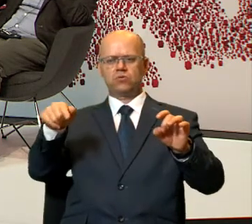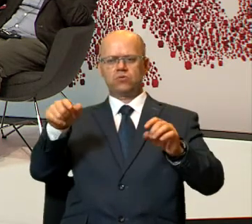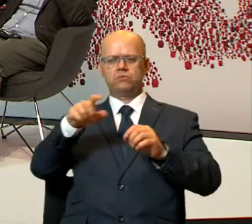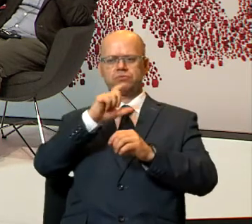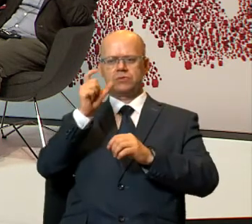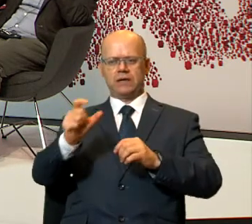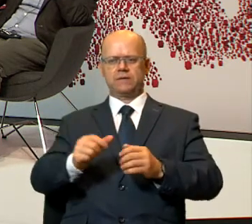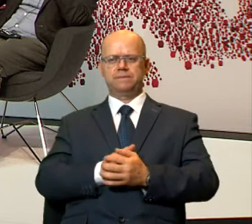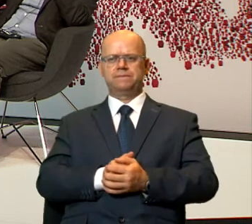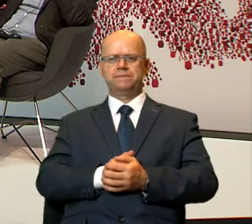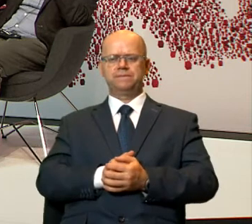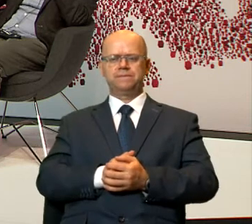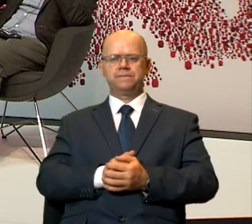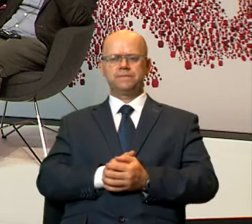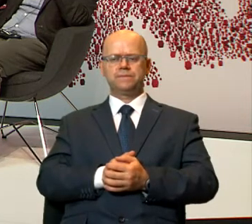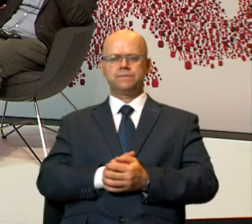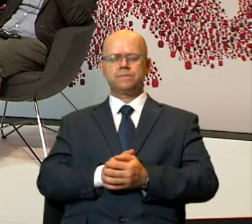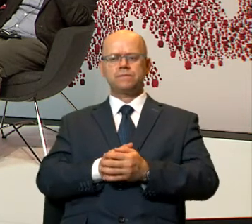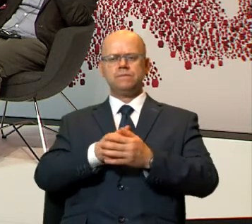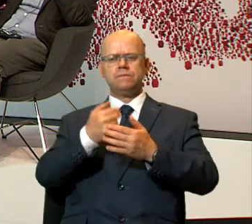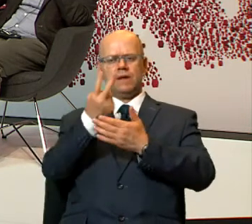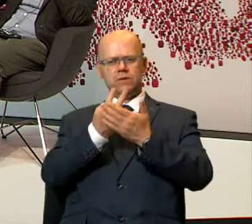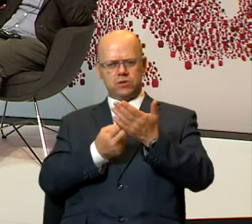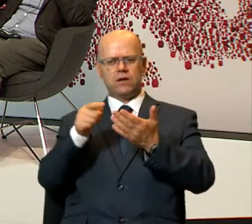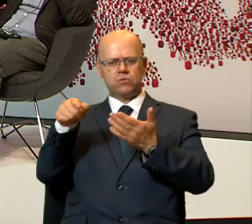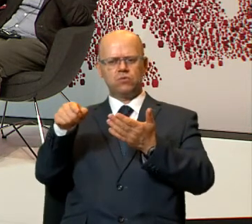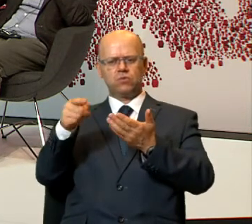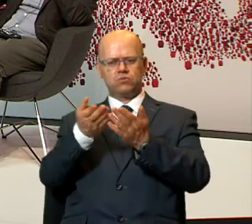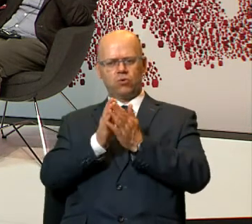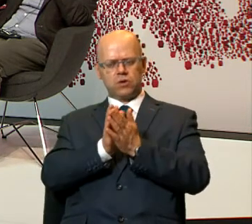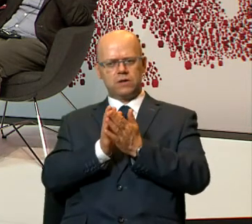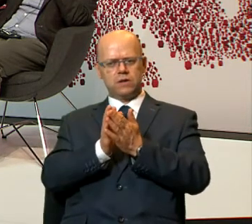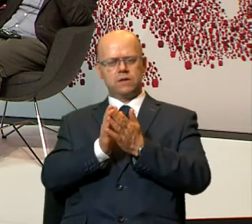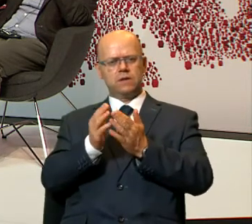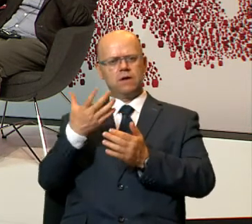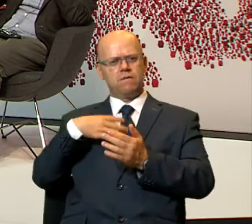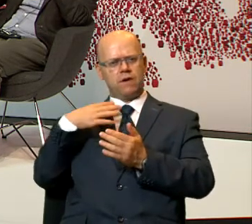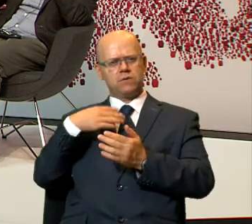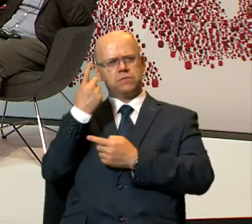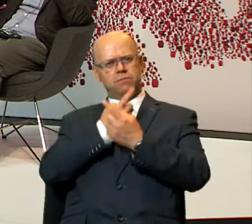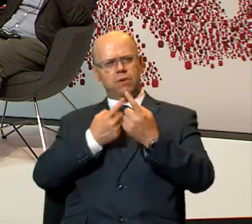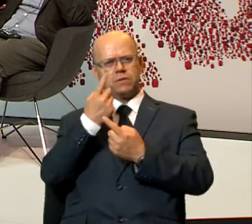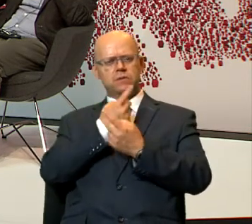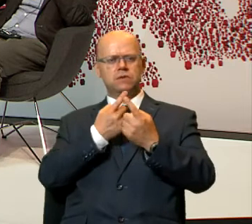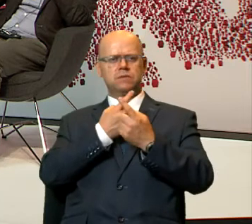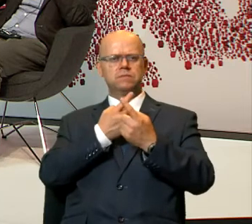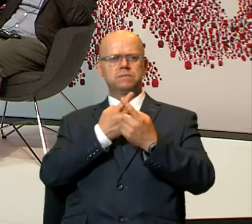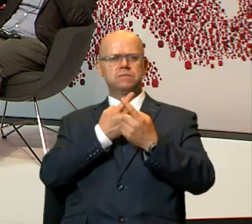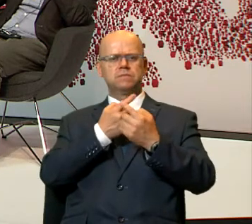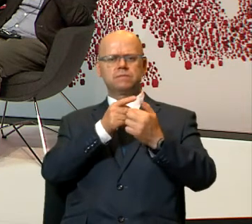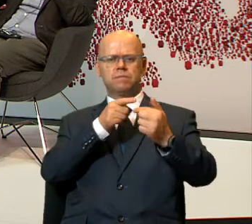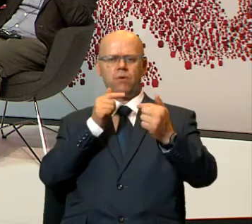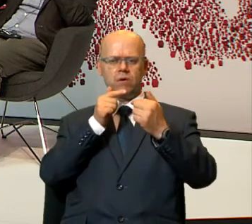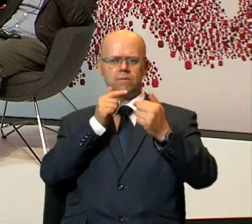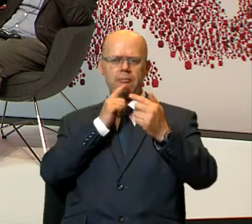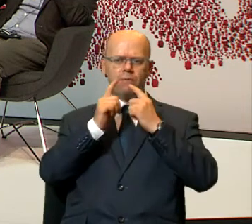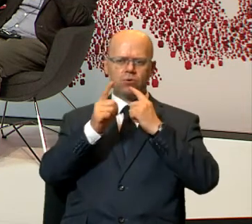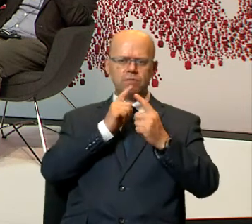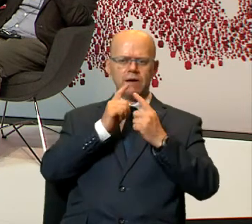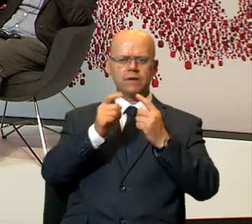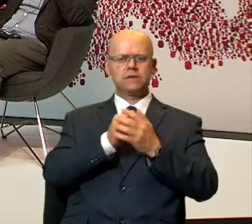ruchu. Natomiast czytając tą książkę, najpierw myślę, że warto, żebyśmy porozmawiali, czy żeby zachęcić